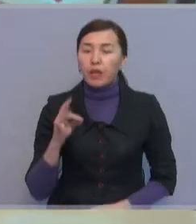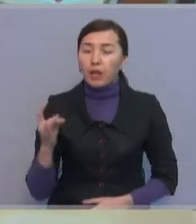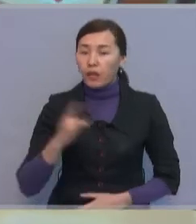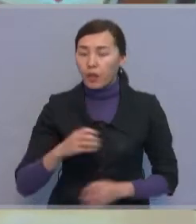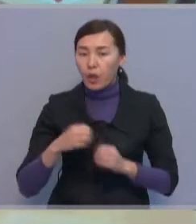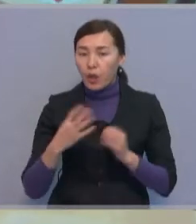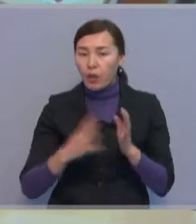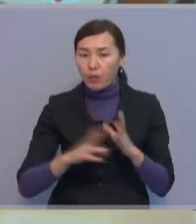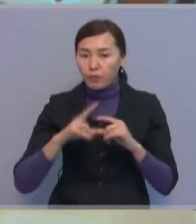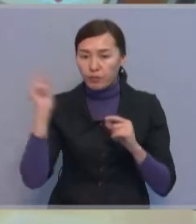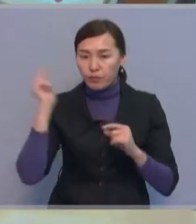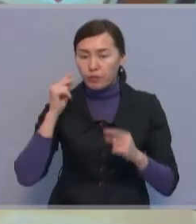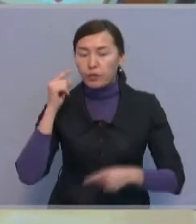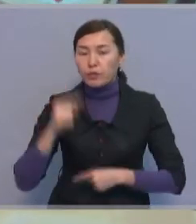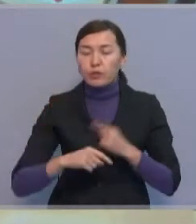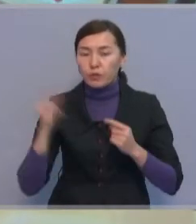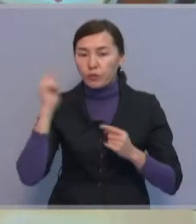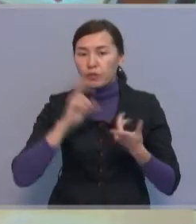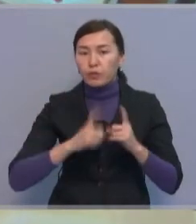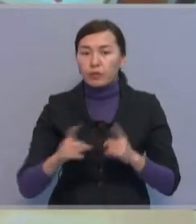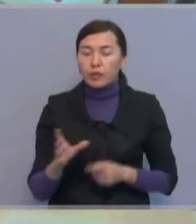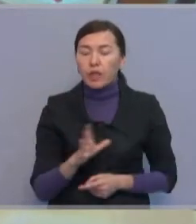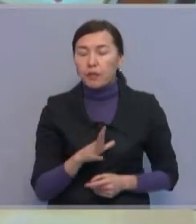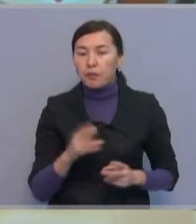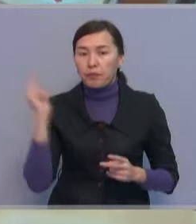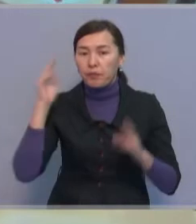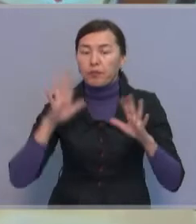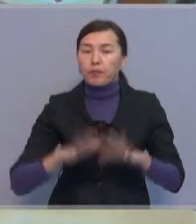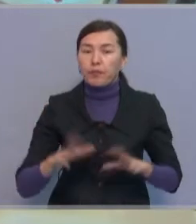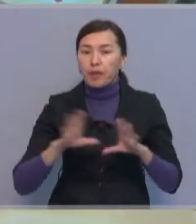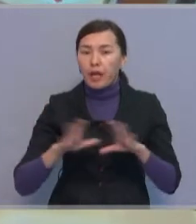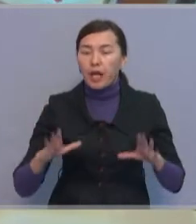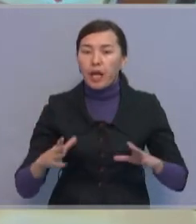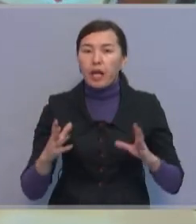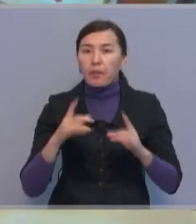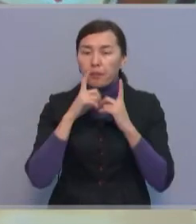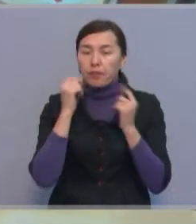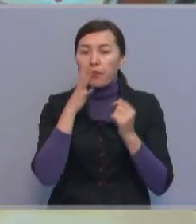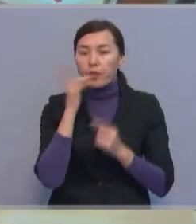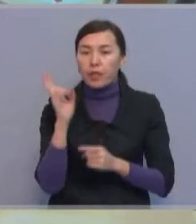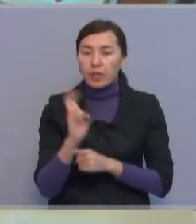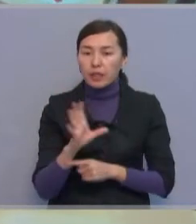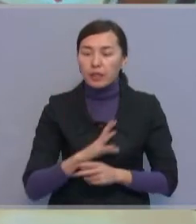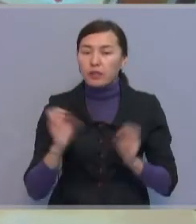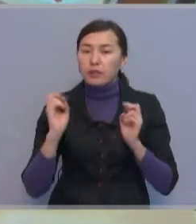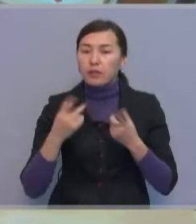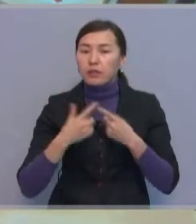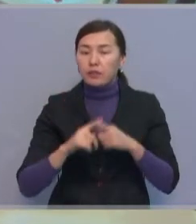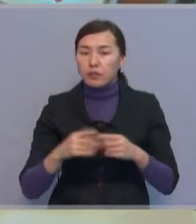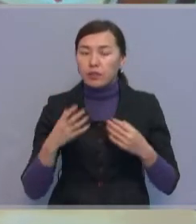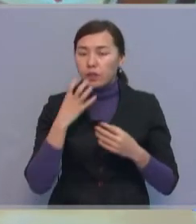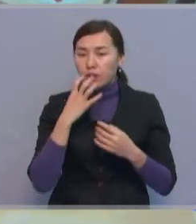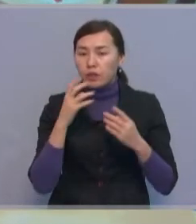Мақтаралдағы 19 мектеп дәстүрлі оқу түріне қайта оралды. Білім ошағына оқушылар бетперделік режимде кіргізіліп, арнайы құралмен